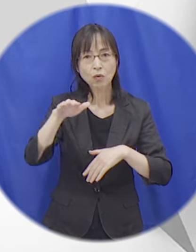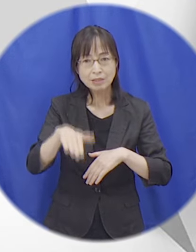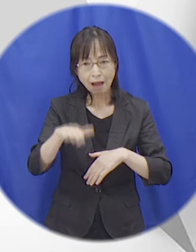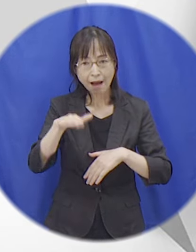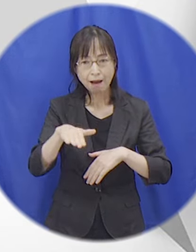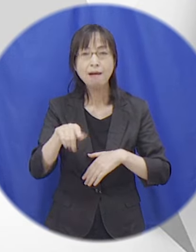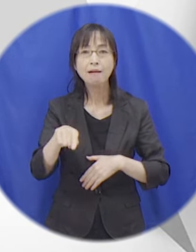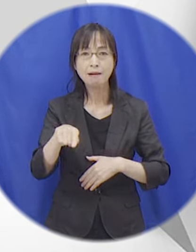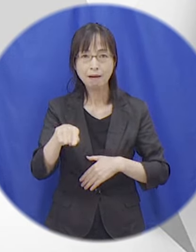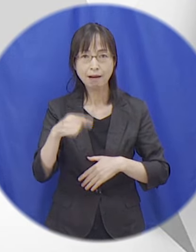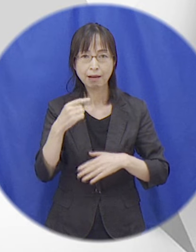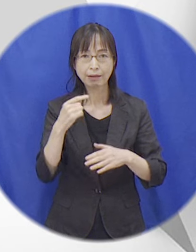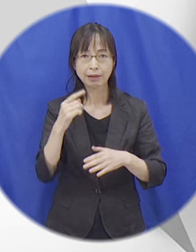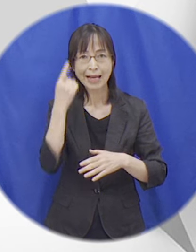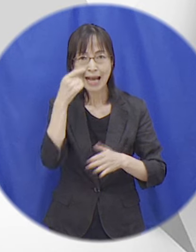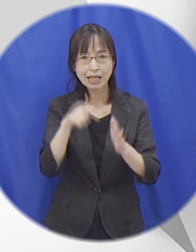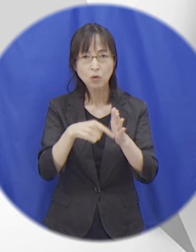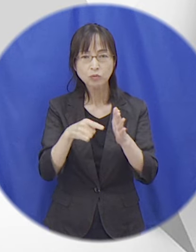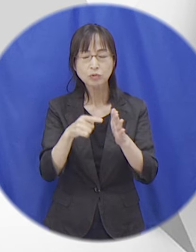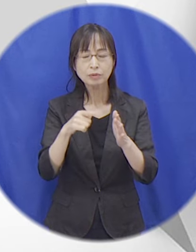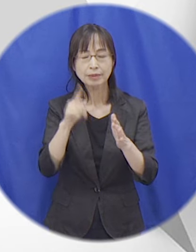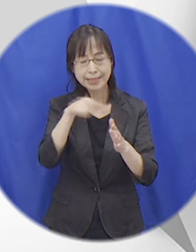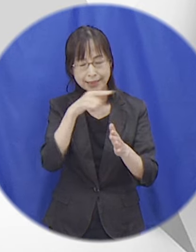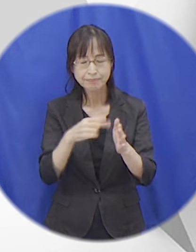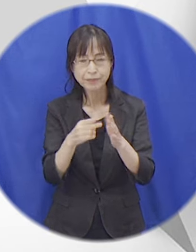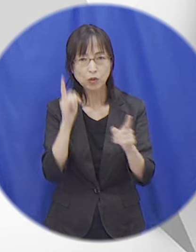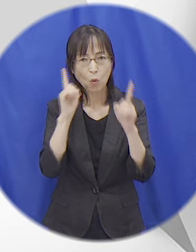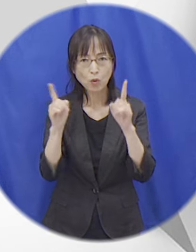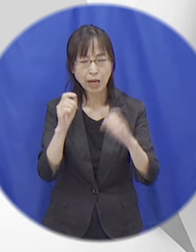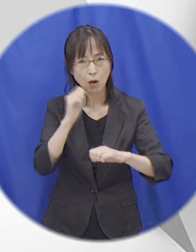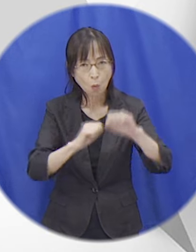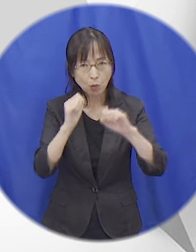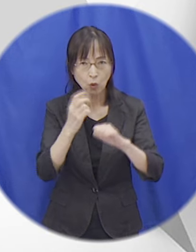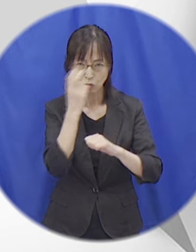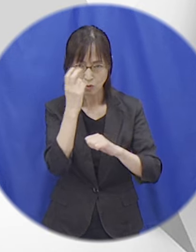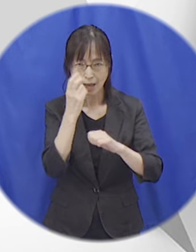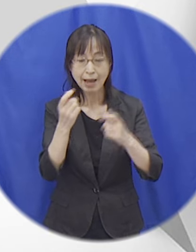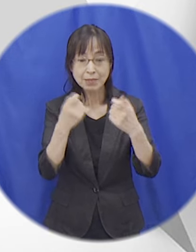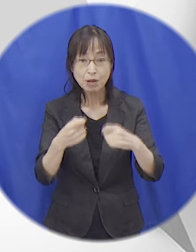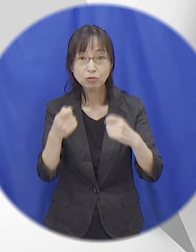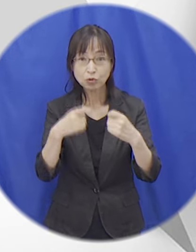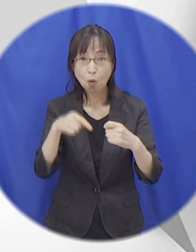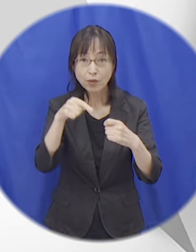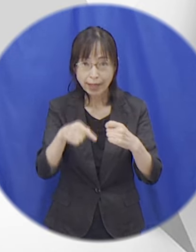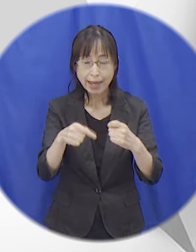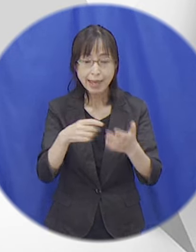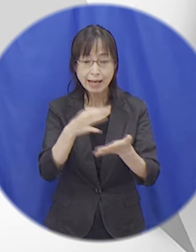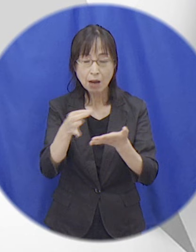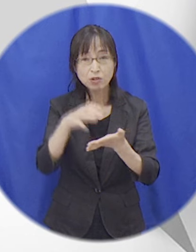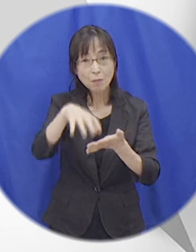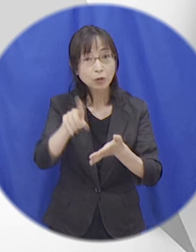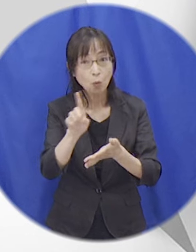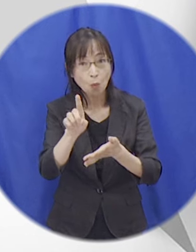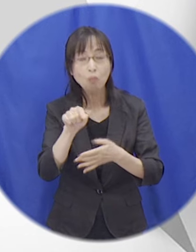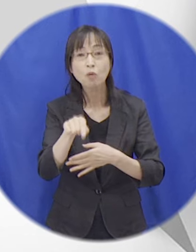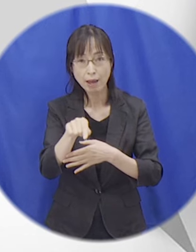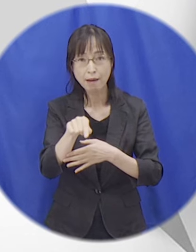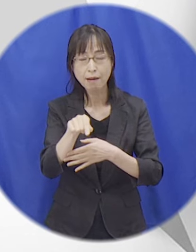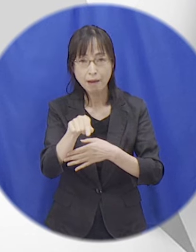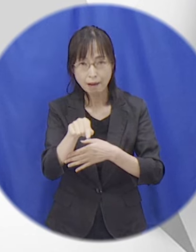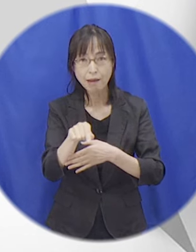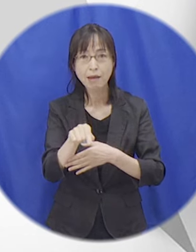グラフあるのですが、外国人旅行者行動特性調査、池袋で買い物した場所はどこですかというものになるんですが、 はい、 このグラ